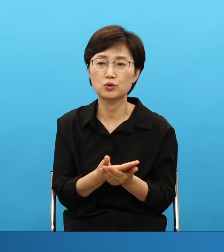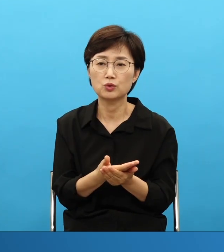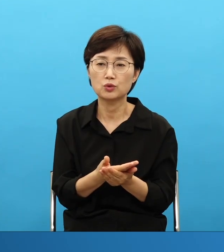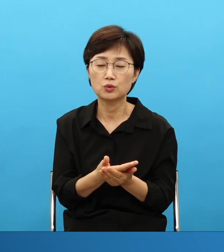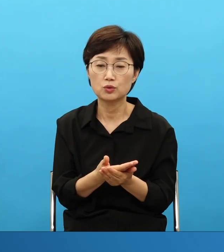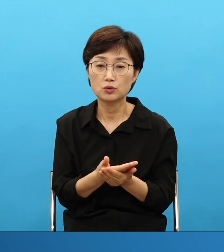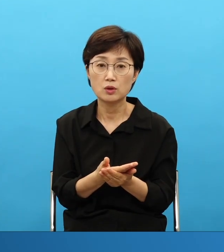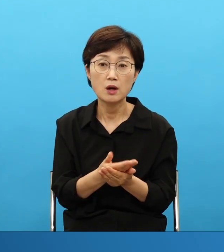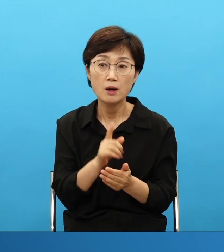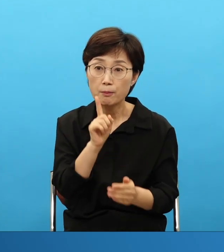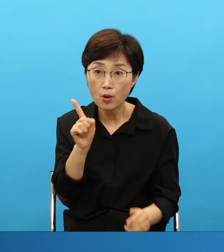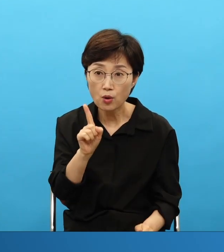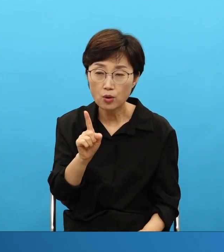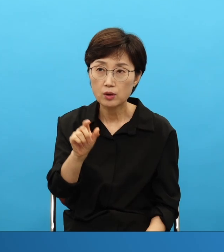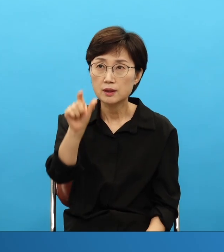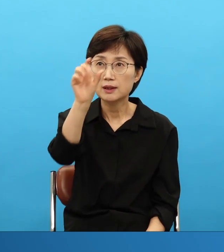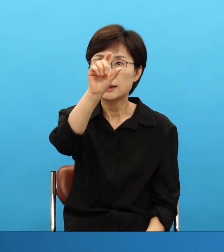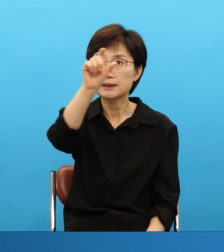십자가의도